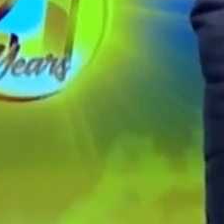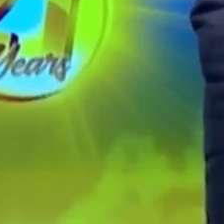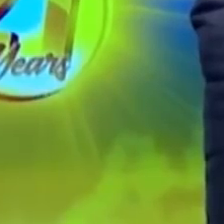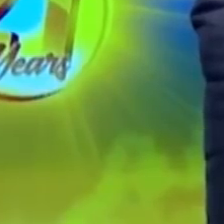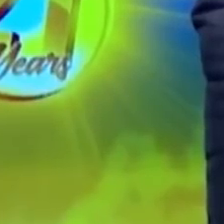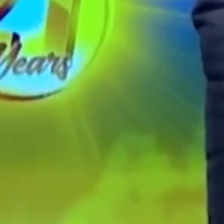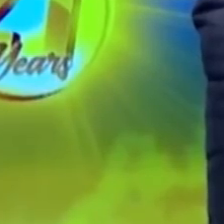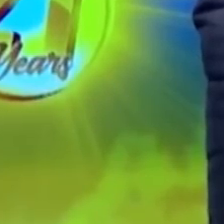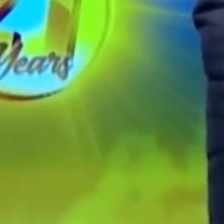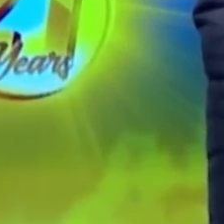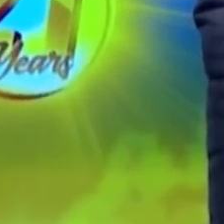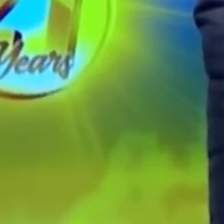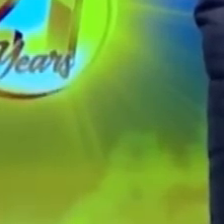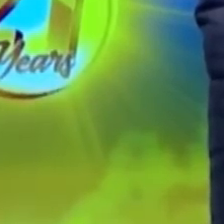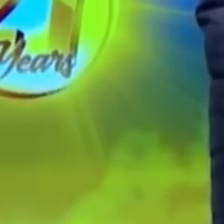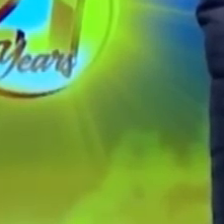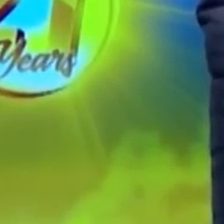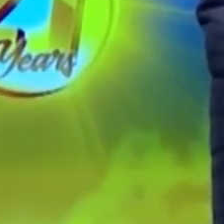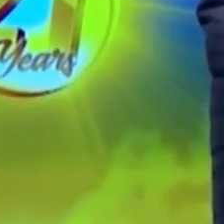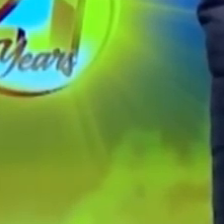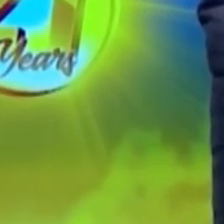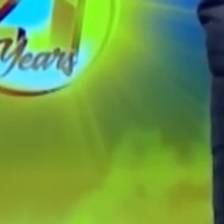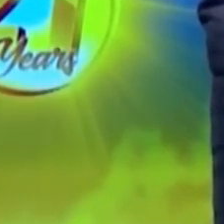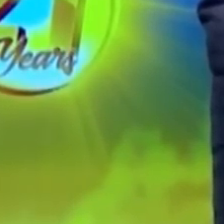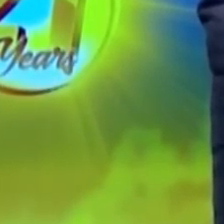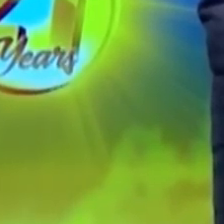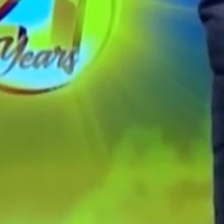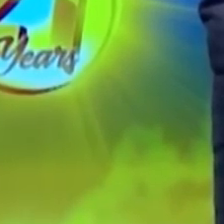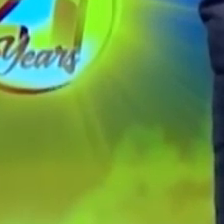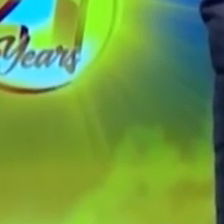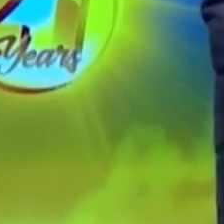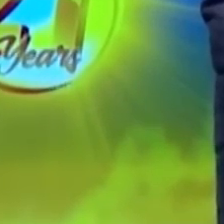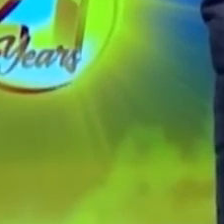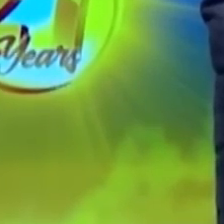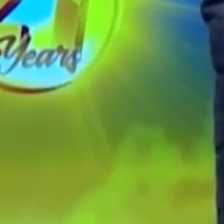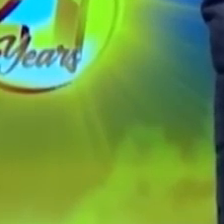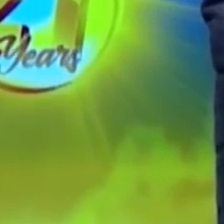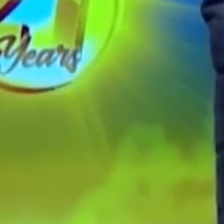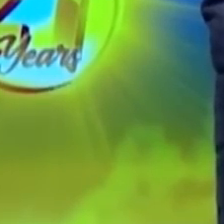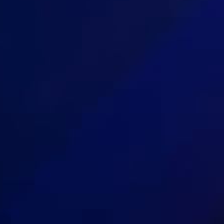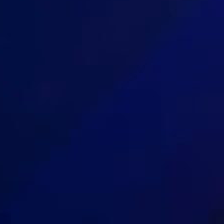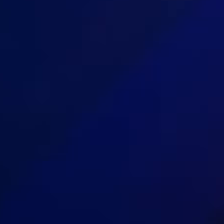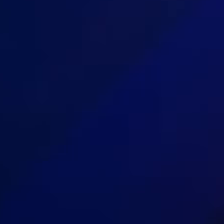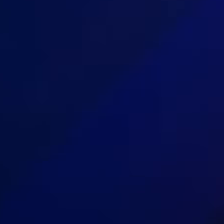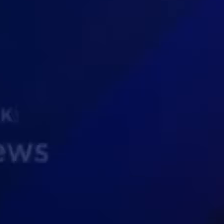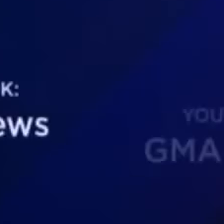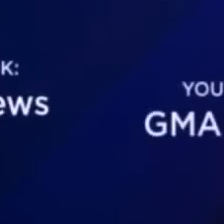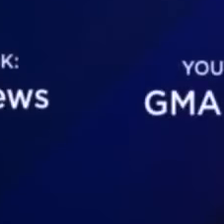masubaybayan sa GMA Pinoy TV at www.gmanews.tv.